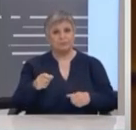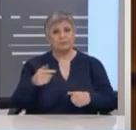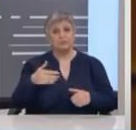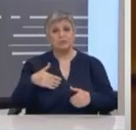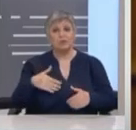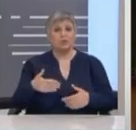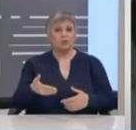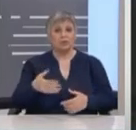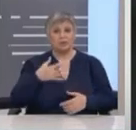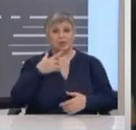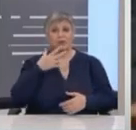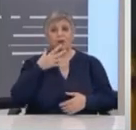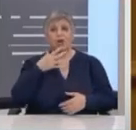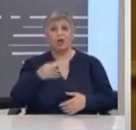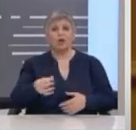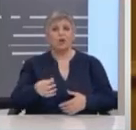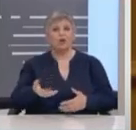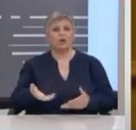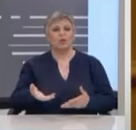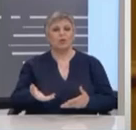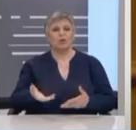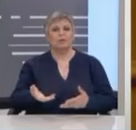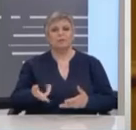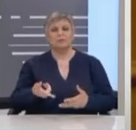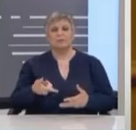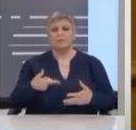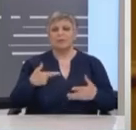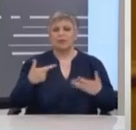αδυναμίας να αποτυπωθούν σοβαρές διαφωνίες